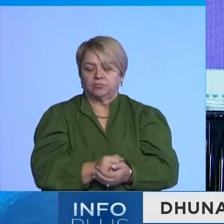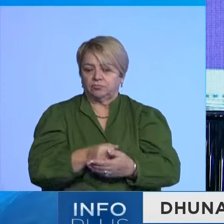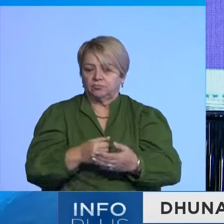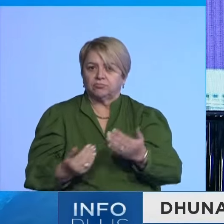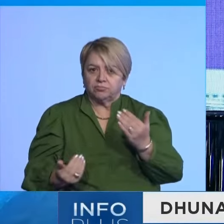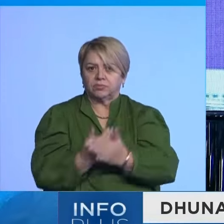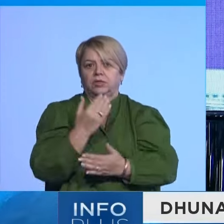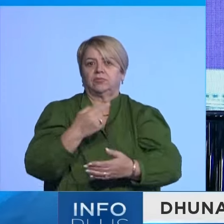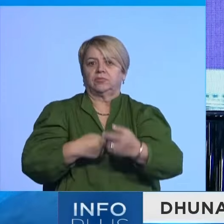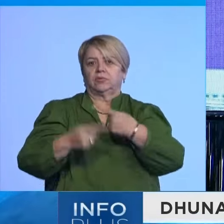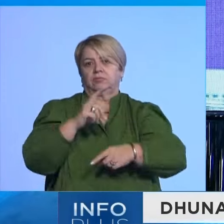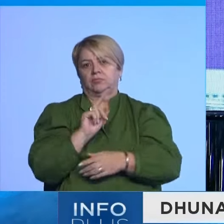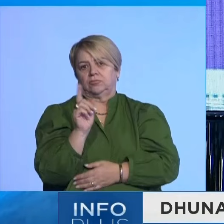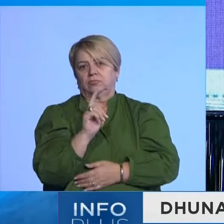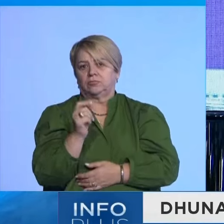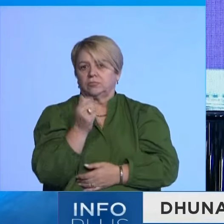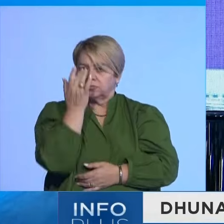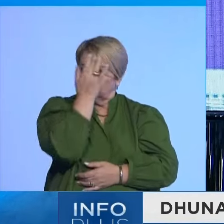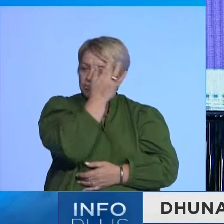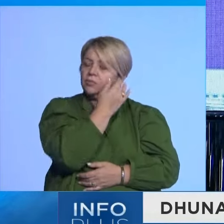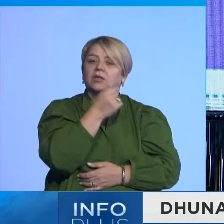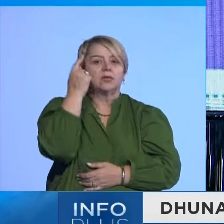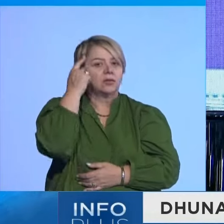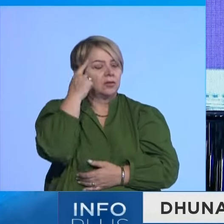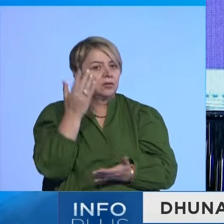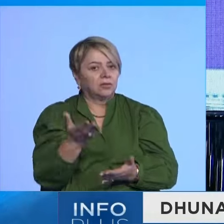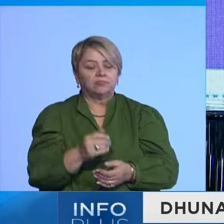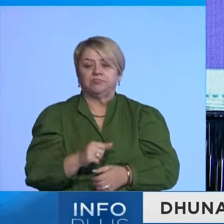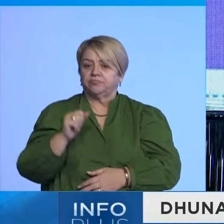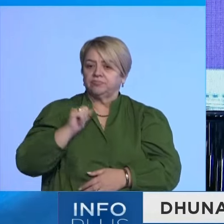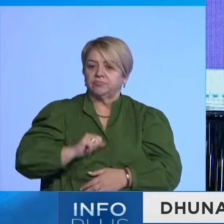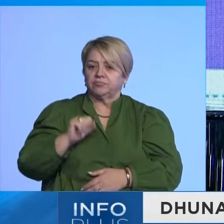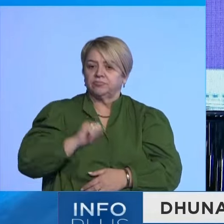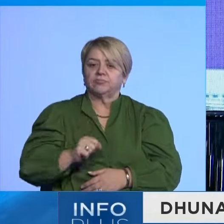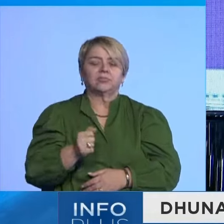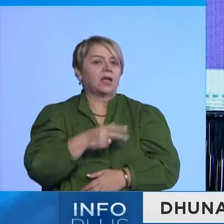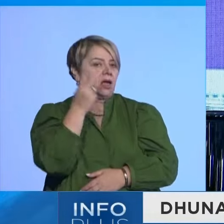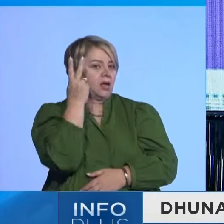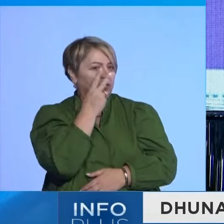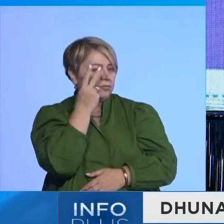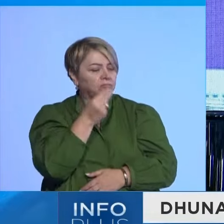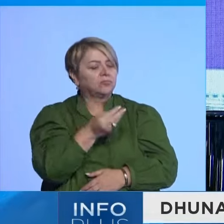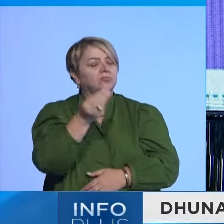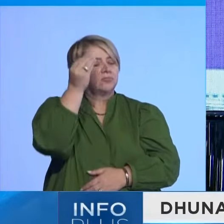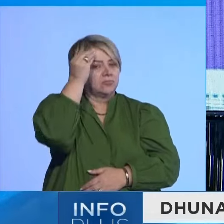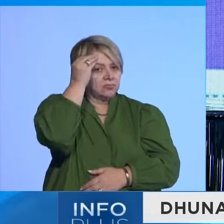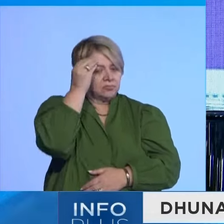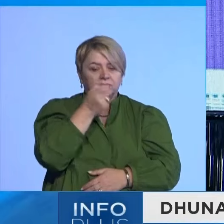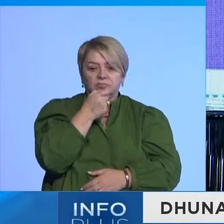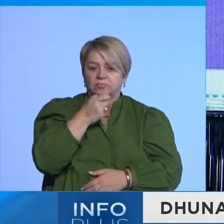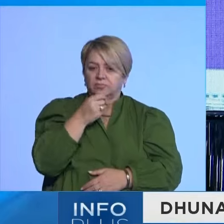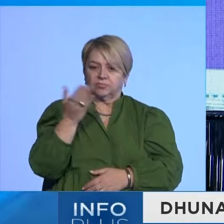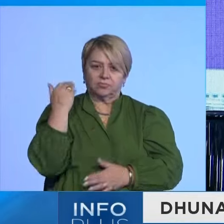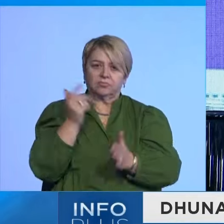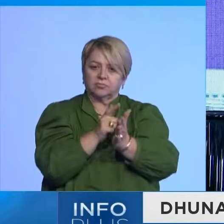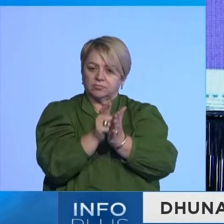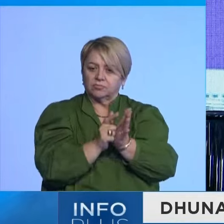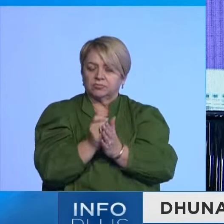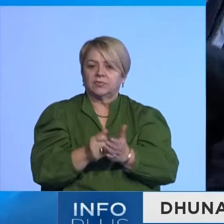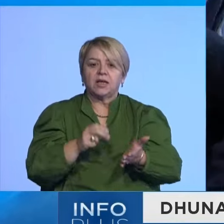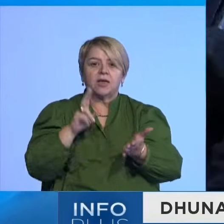përsëritet. Përderisa e dim se nuk mjafton që thjesht ta kujtojmë të kaluarën, padrejtësit